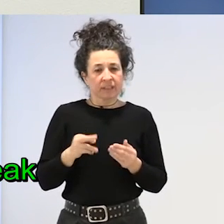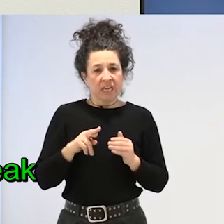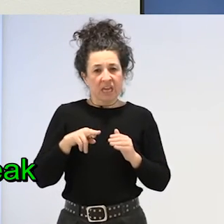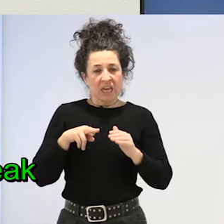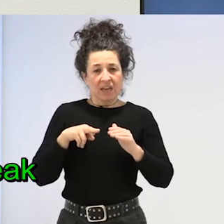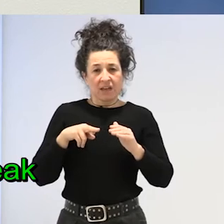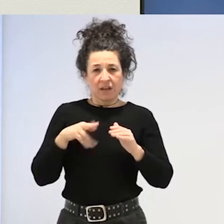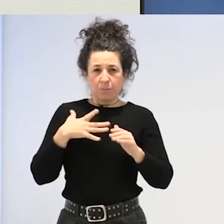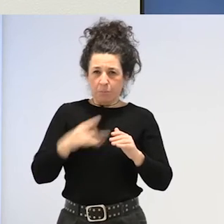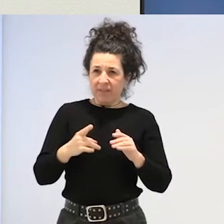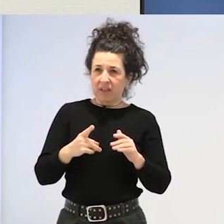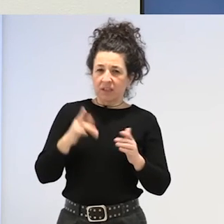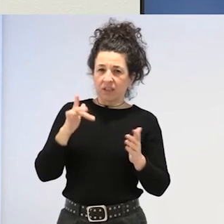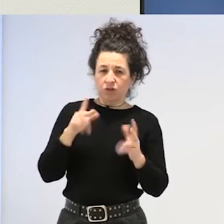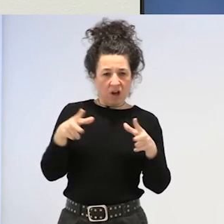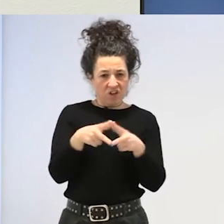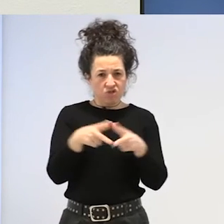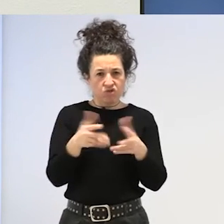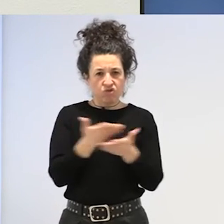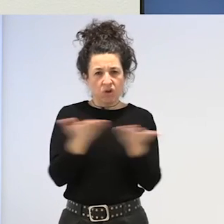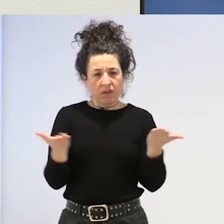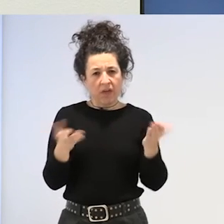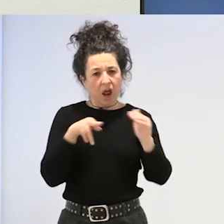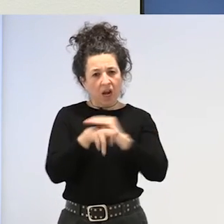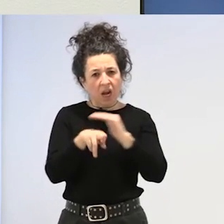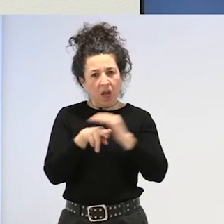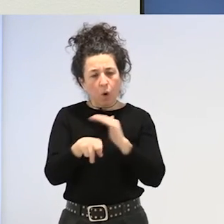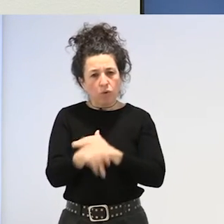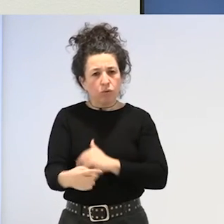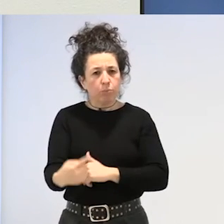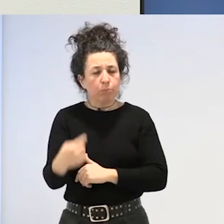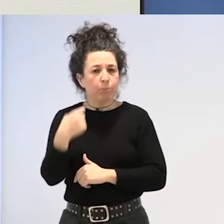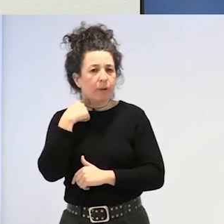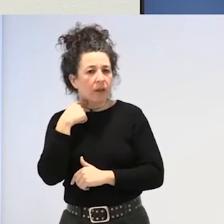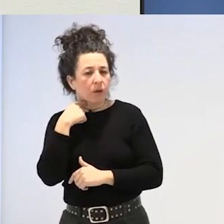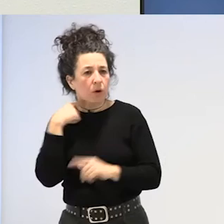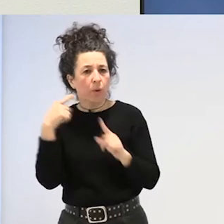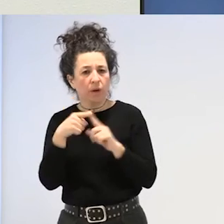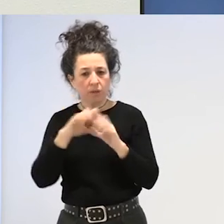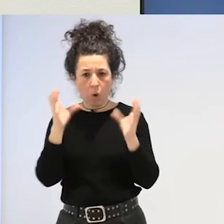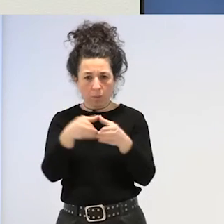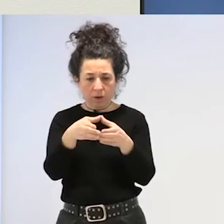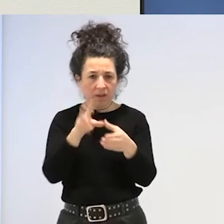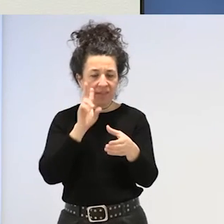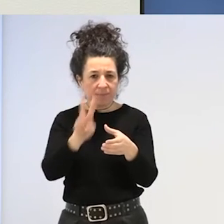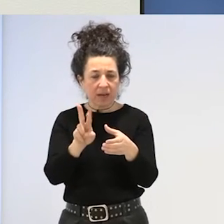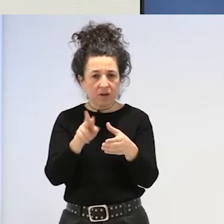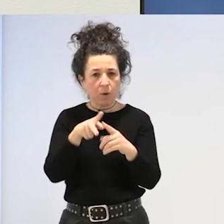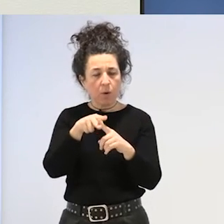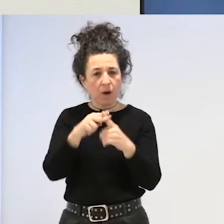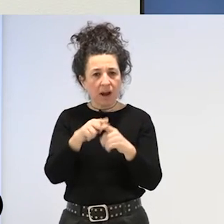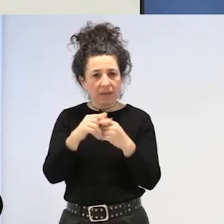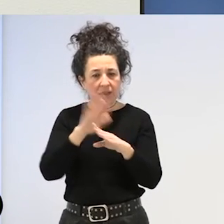baliabideak galtzen ari garela, gizarte gisa, hori komunitatea ikusteko, ba, tresna gisa hori